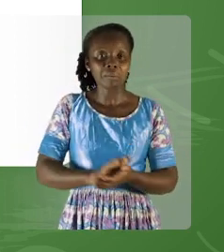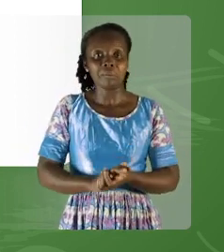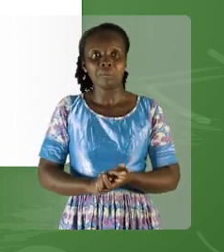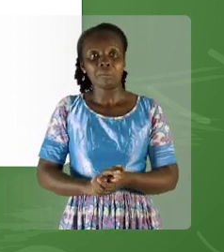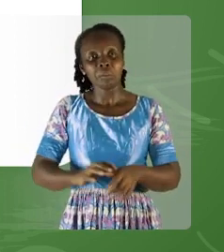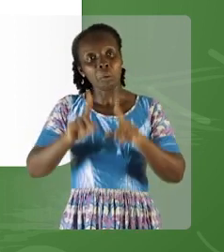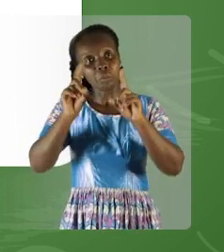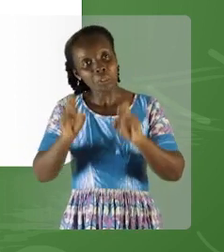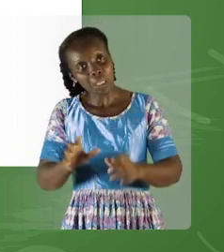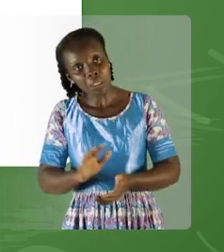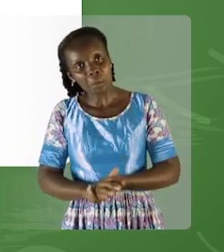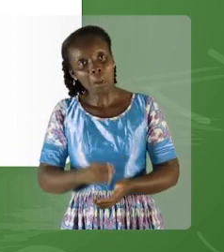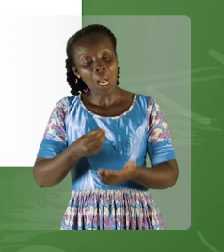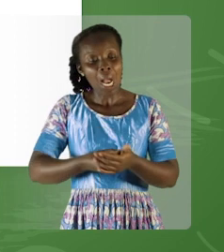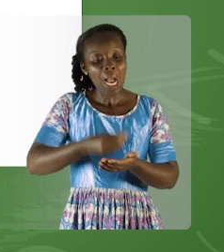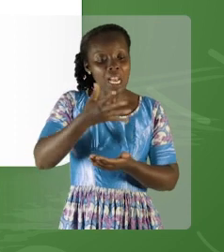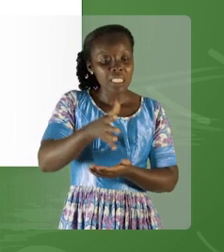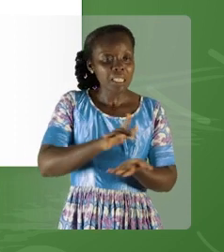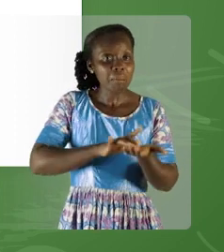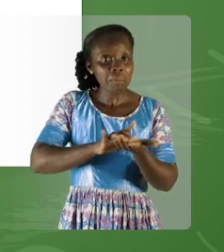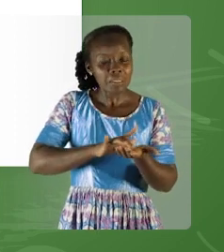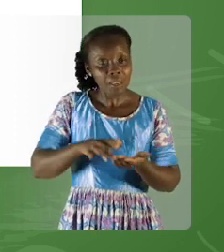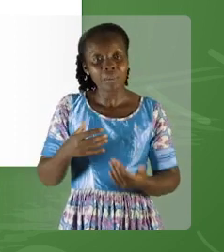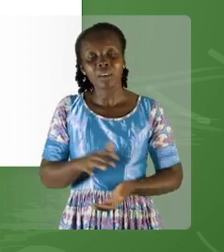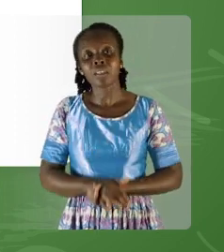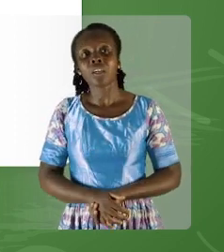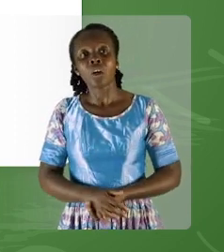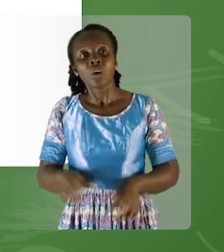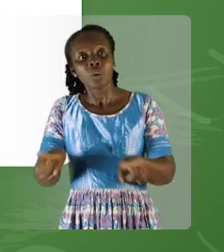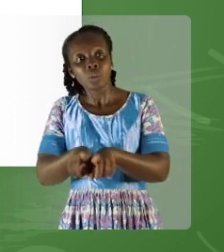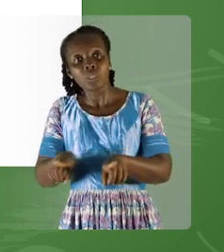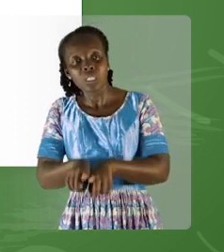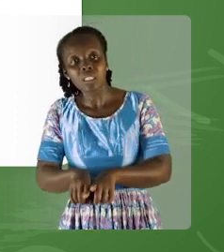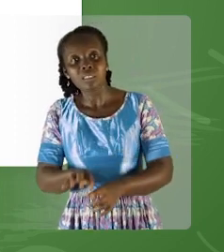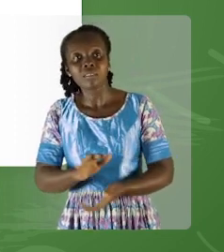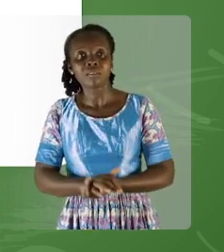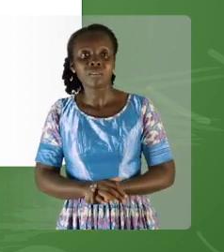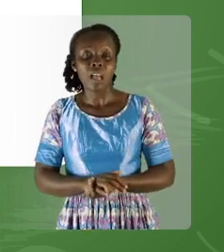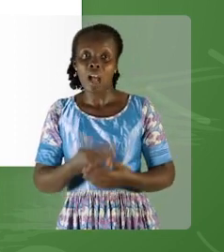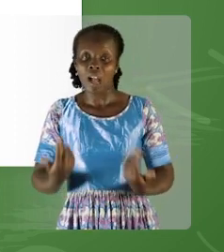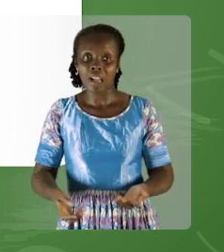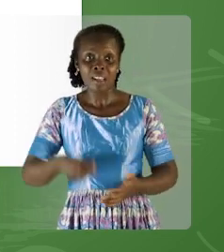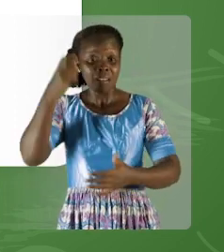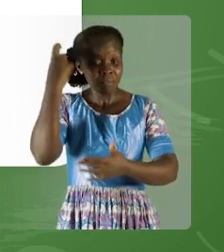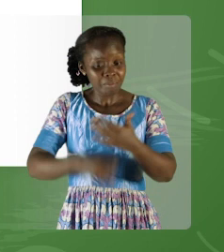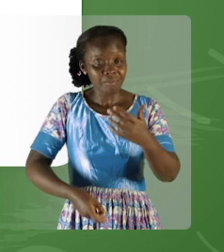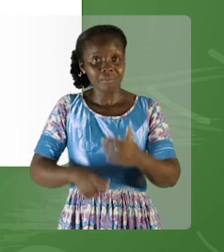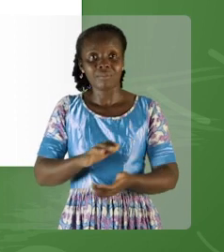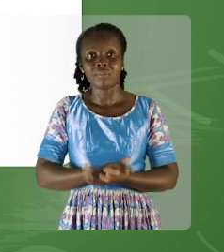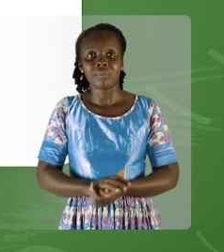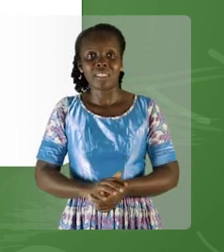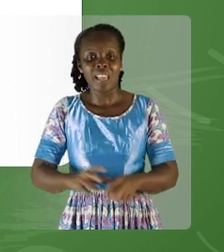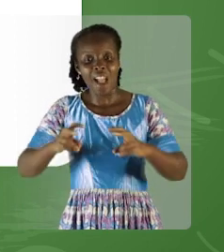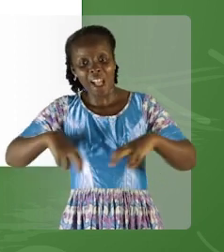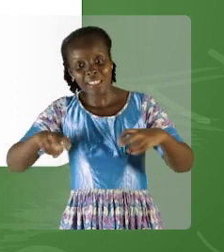de consultation, il y a des achats de médicaments, il y a même aussi les frais d'analyse